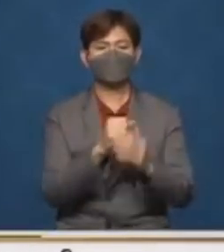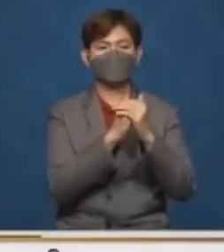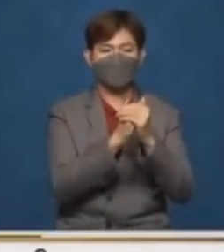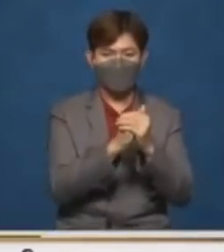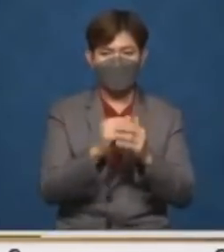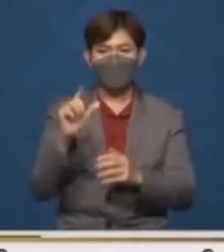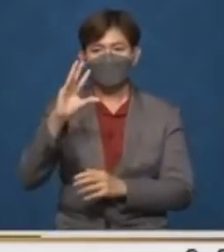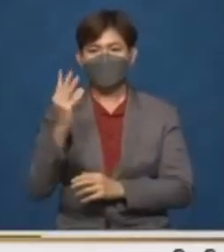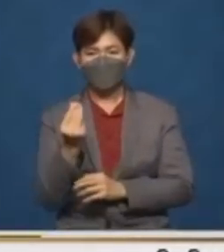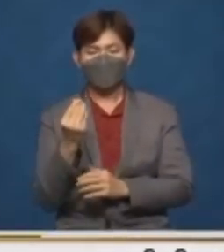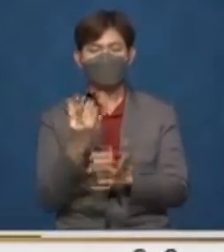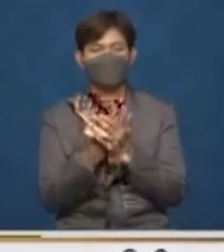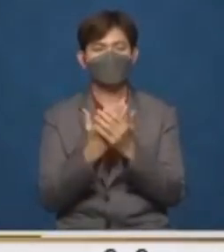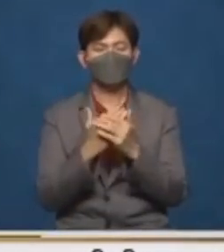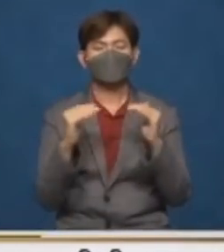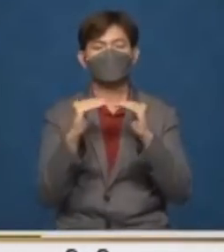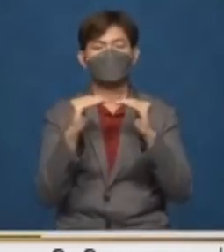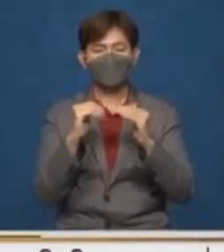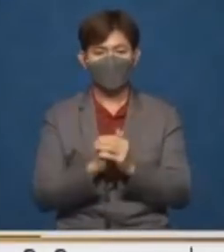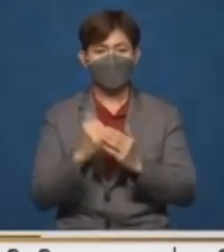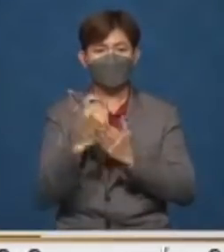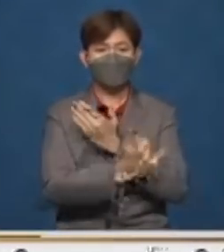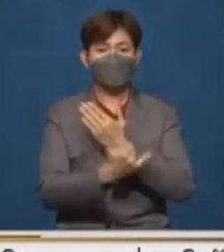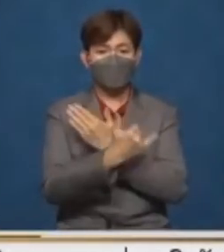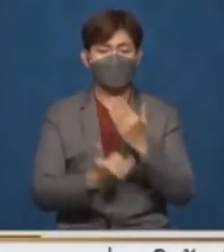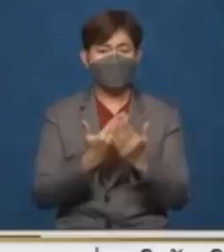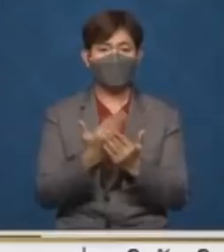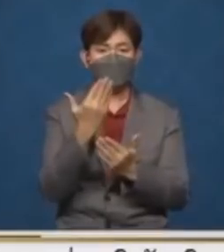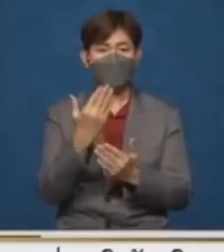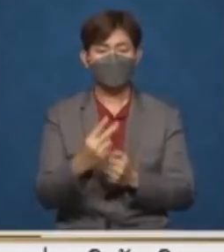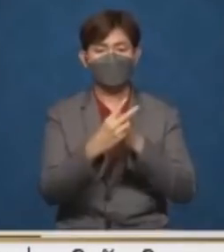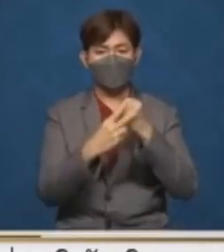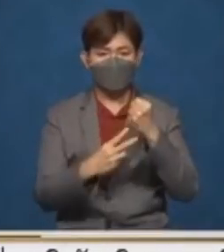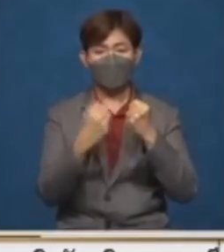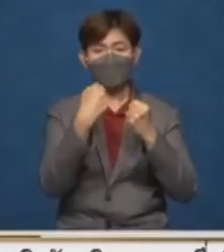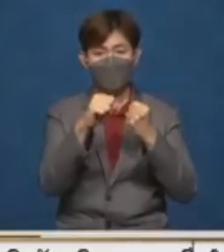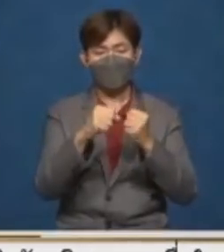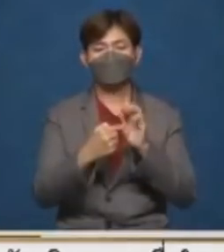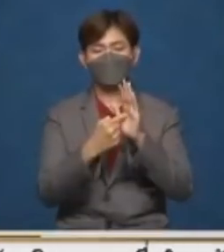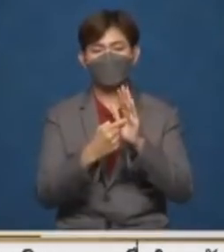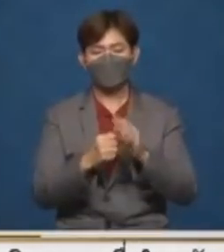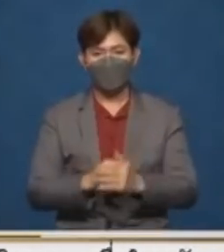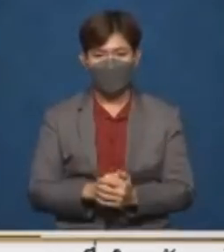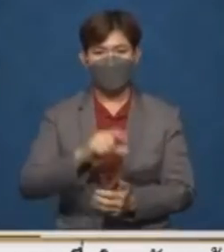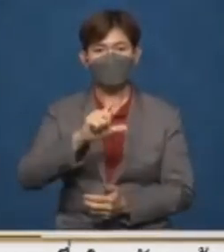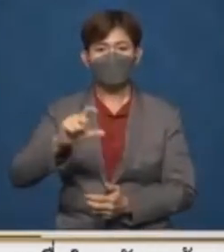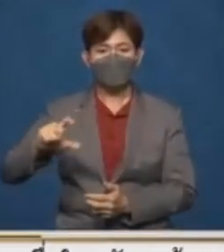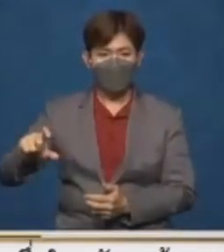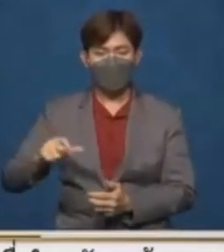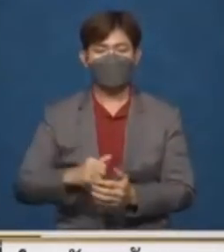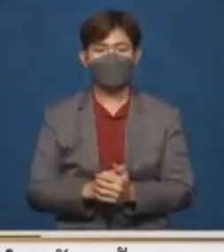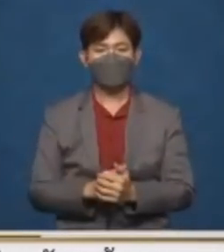ในต่างประเทศเขาซื้อชนโวัอยู่ที่ราคา 10 เหลีนต่อโดสที่ประเทศเนปานบางคลาเทศ